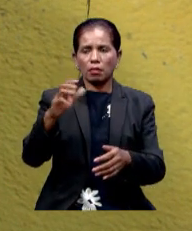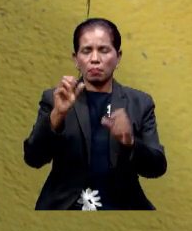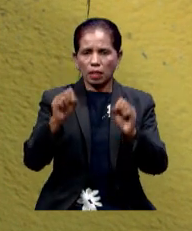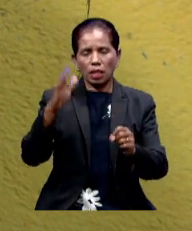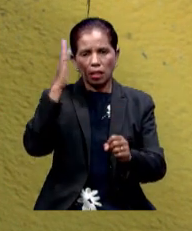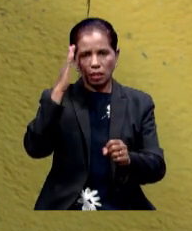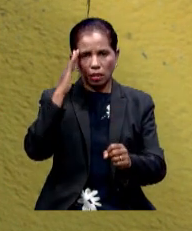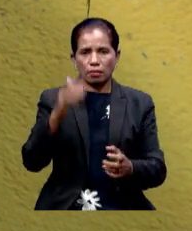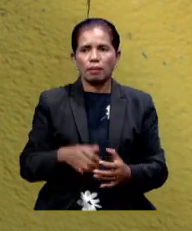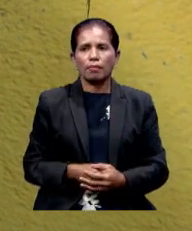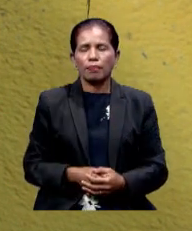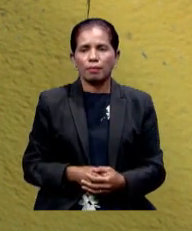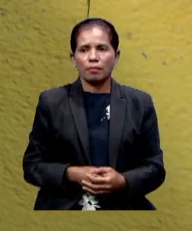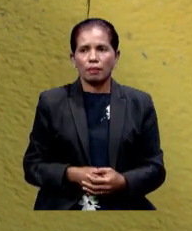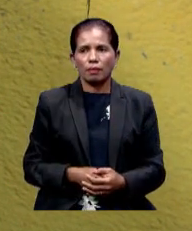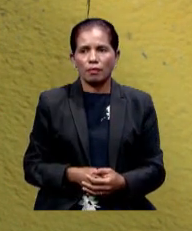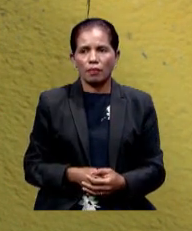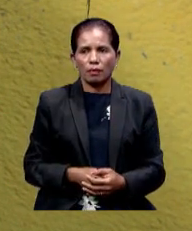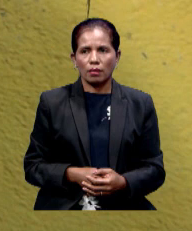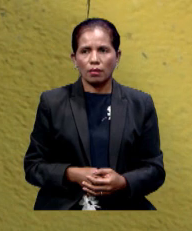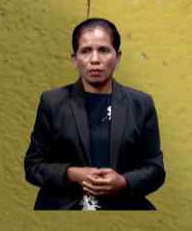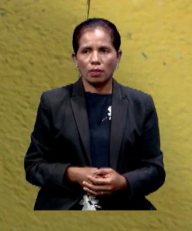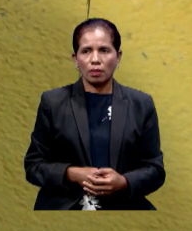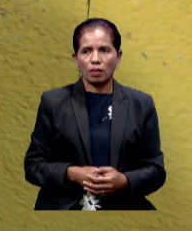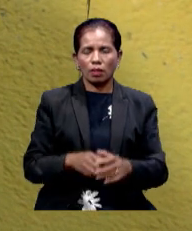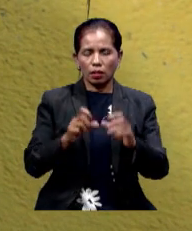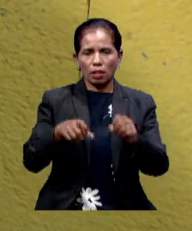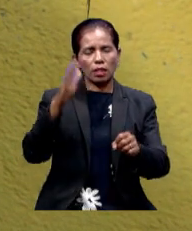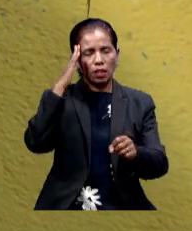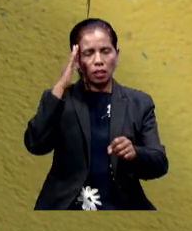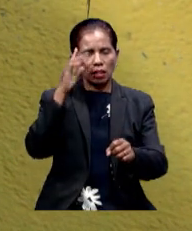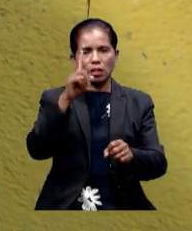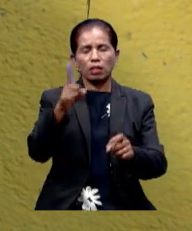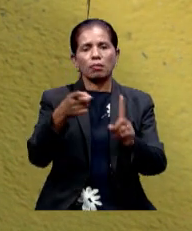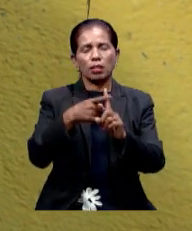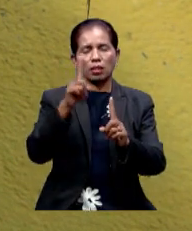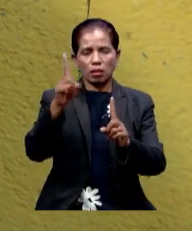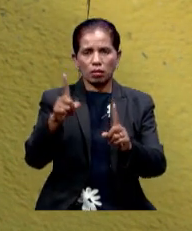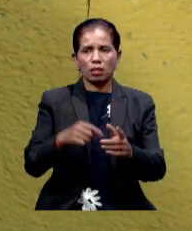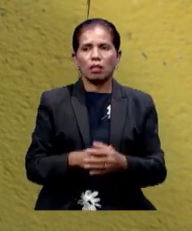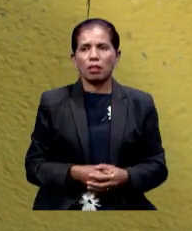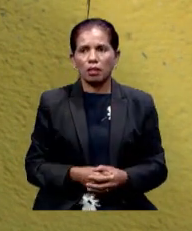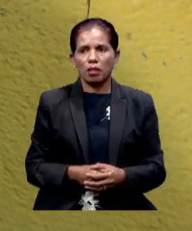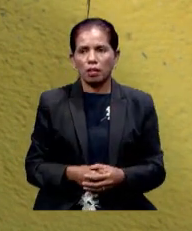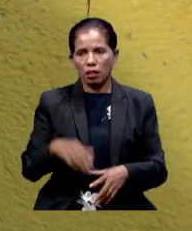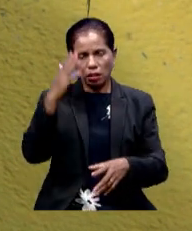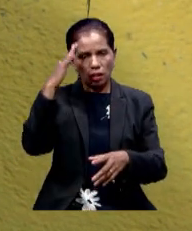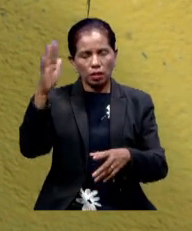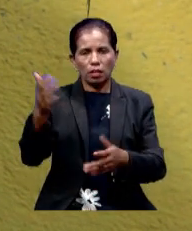zaman soalnya sam bahasa kerja satu sama satu ni tengah hati ni masih. Agar makunya kurus ni, bah satu sama satu latihan ni